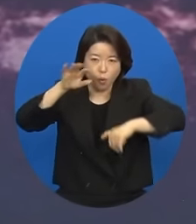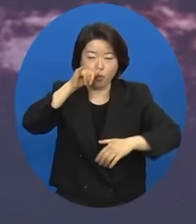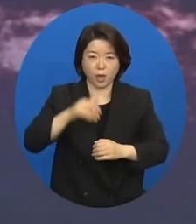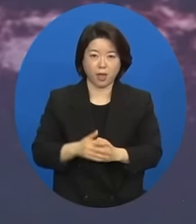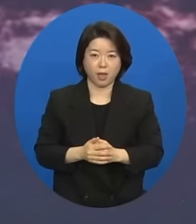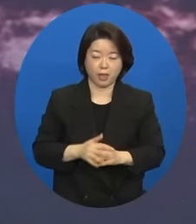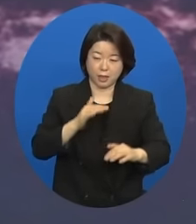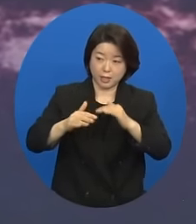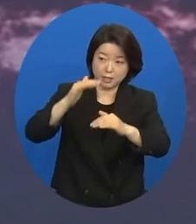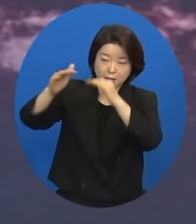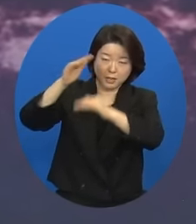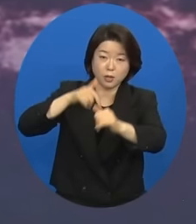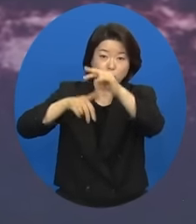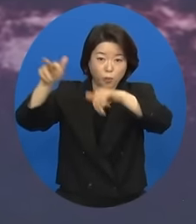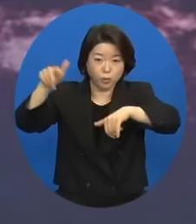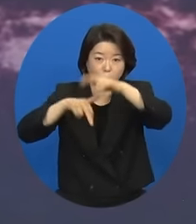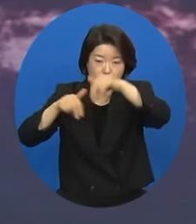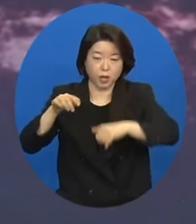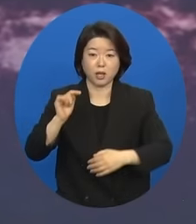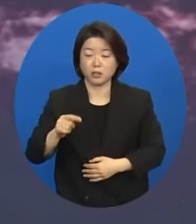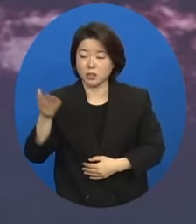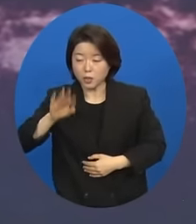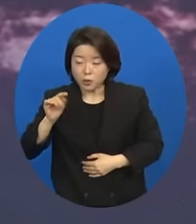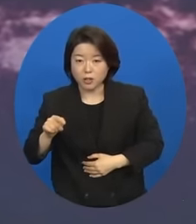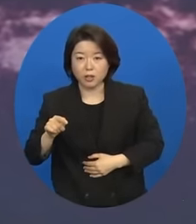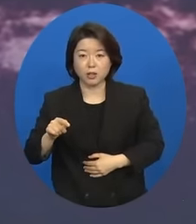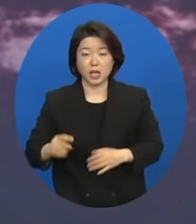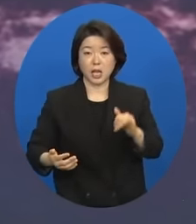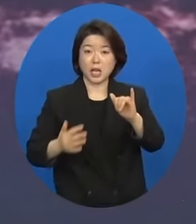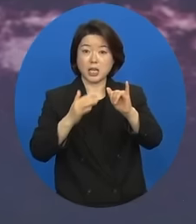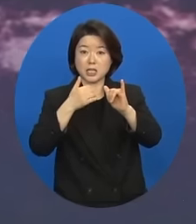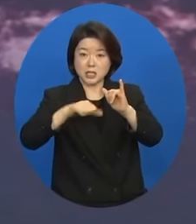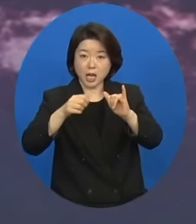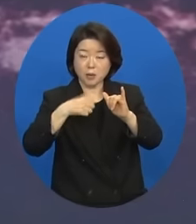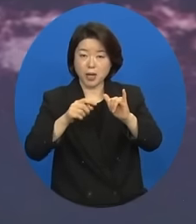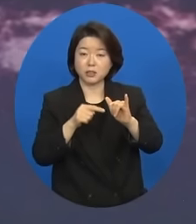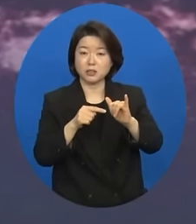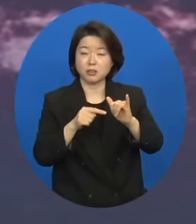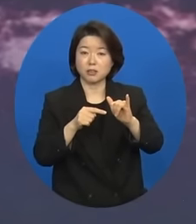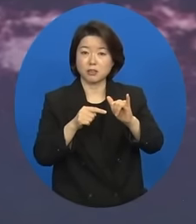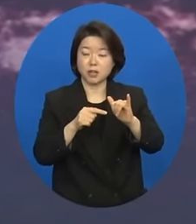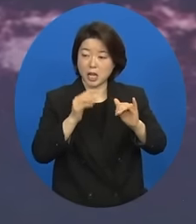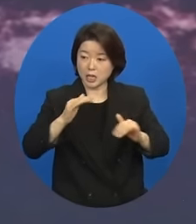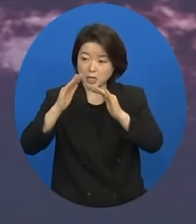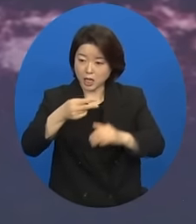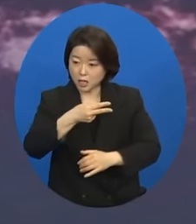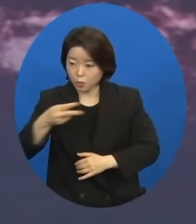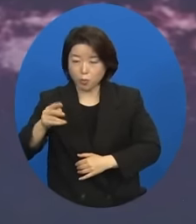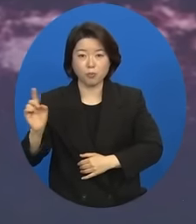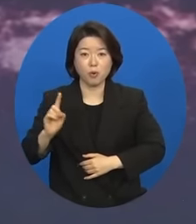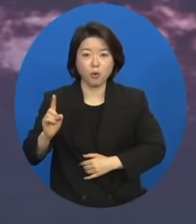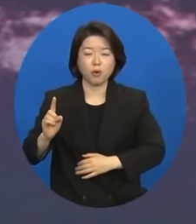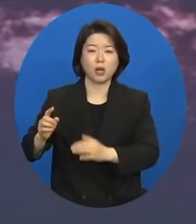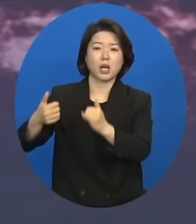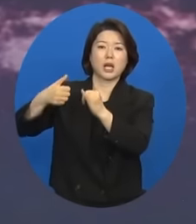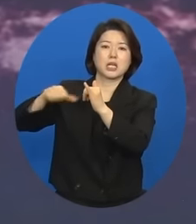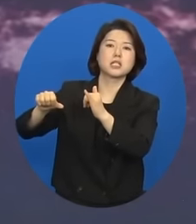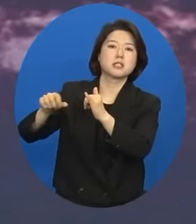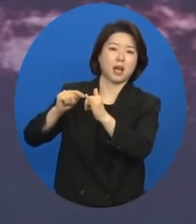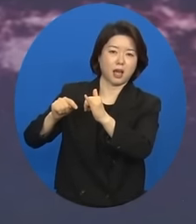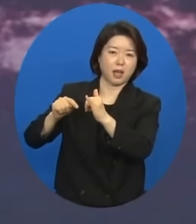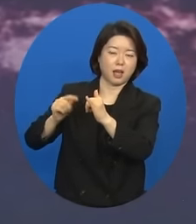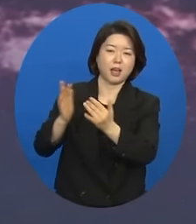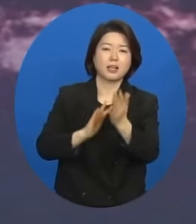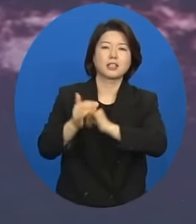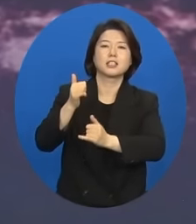위에 오르락 내리라 근데 여기 지금 뭐라고 돼 있어요 인자 위에 오르락 내리라 그러면 계단은 뭐예요 인자 즉